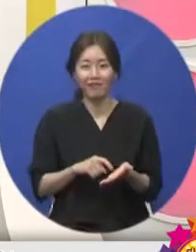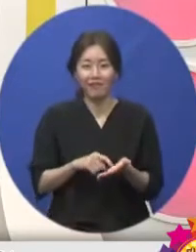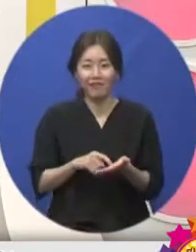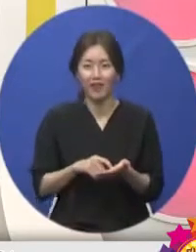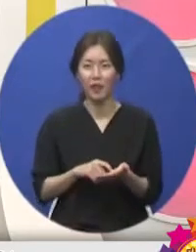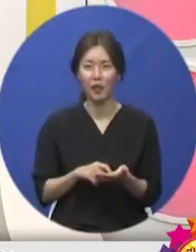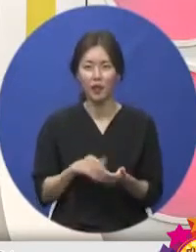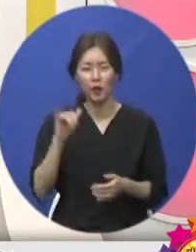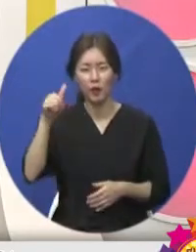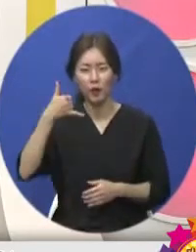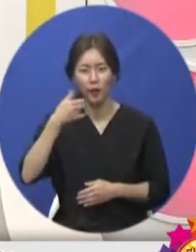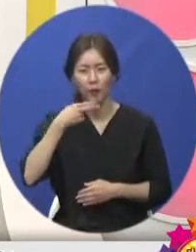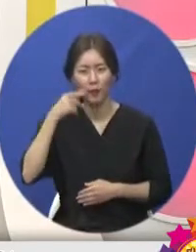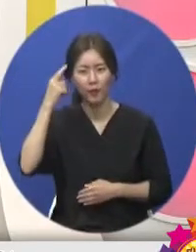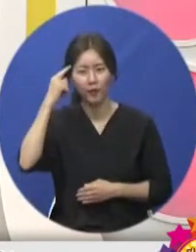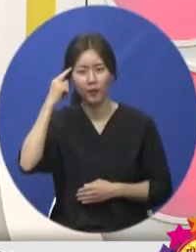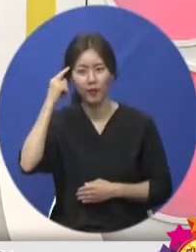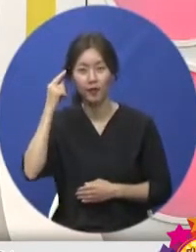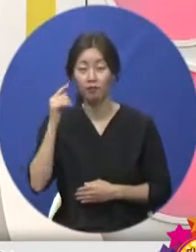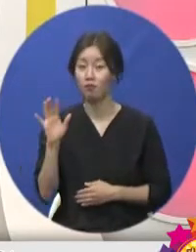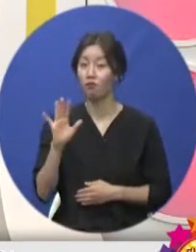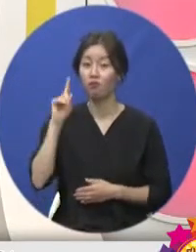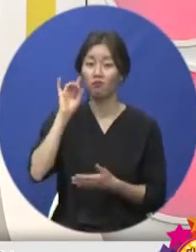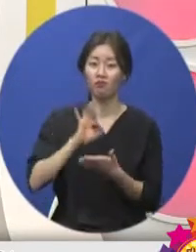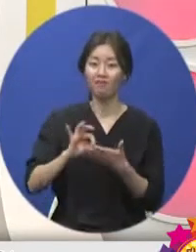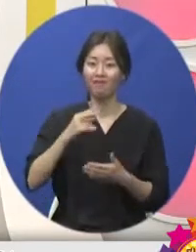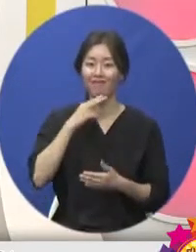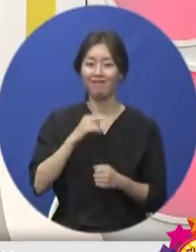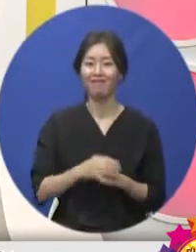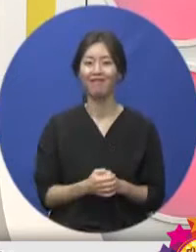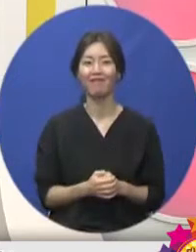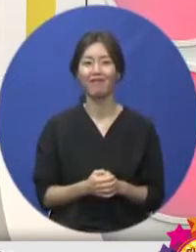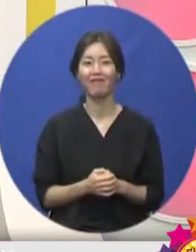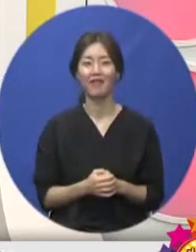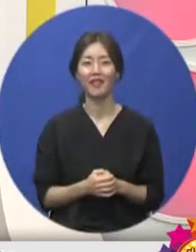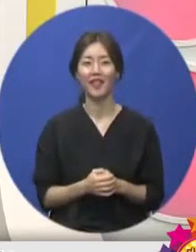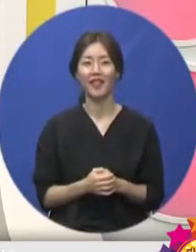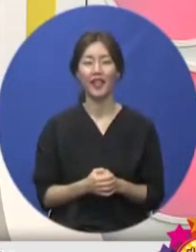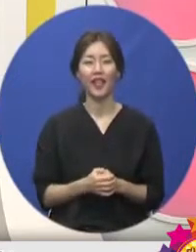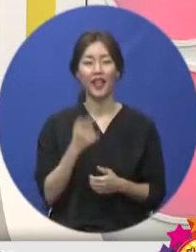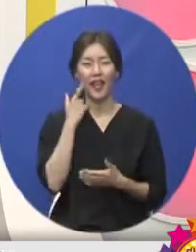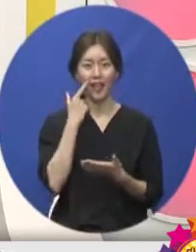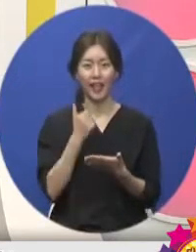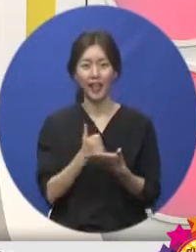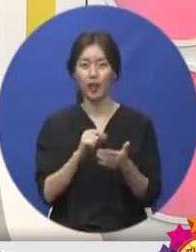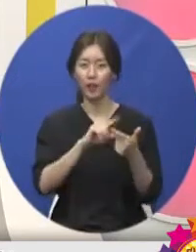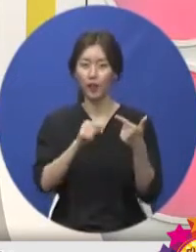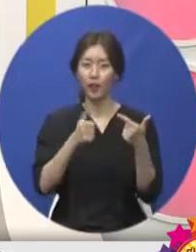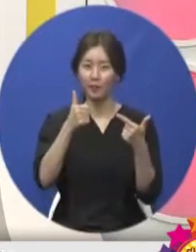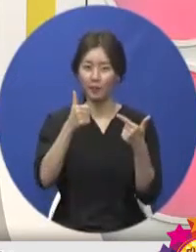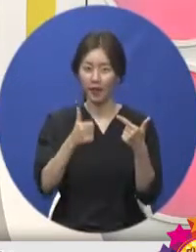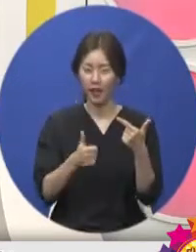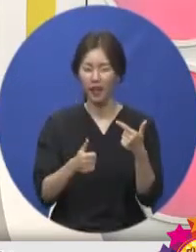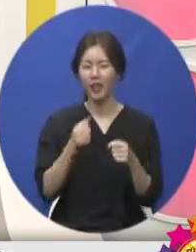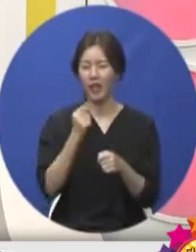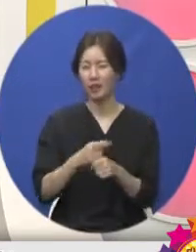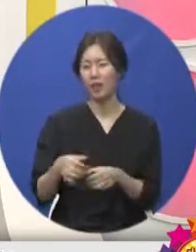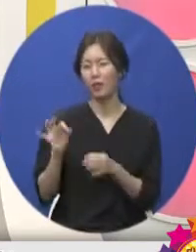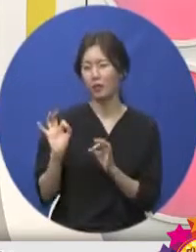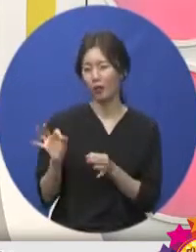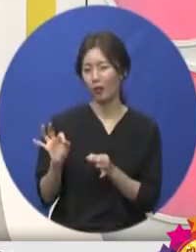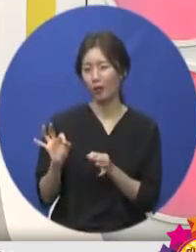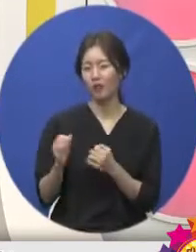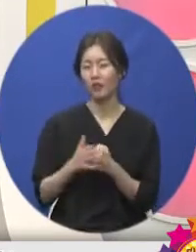왜 전화가 안 오지? 안 오지 이렇게. 아이 글쎄요. 예. 예. 그래도 아버님이 월말까지 오셔가지고 프로시기 때문에